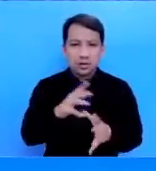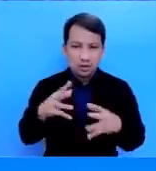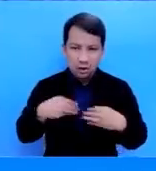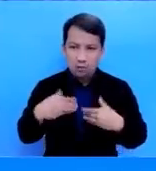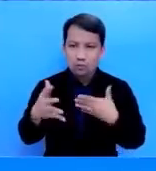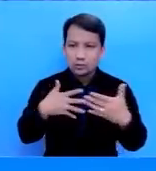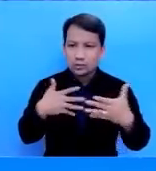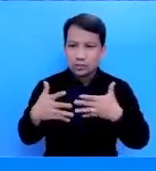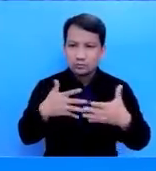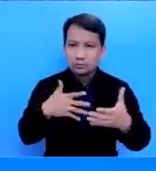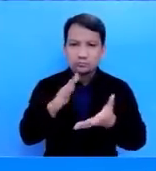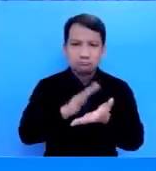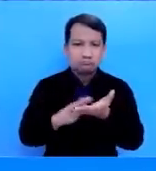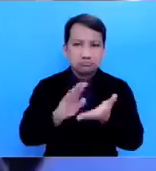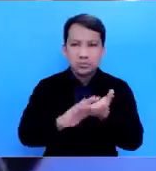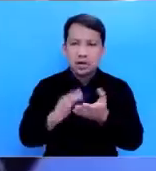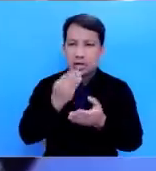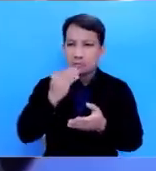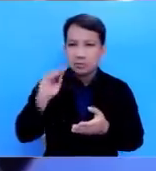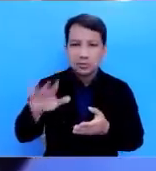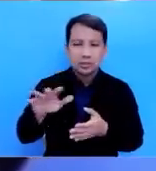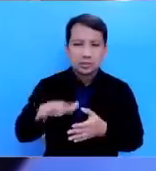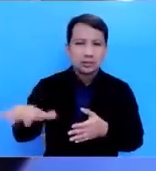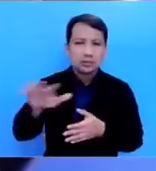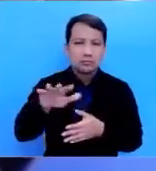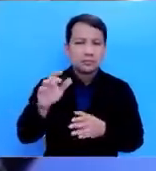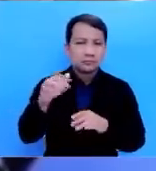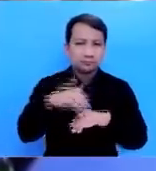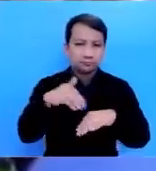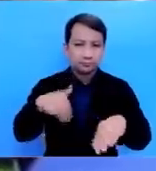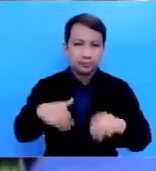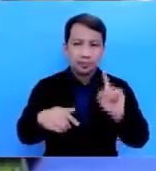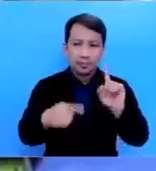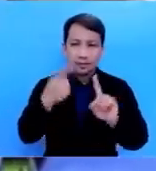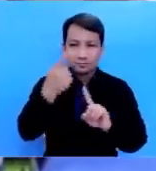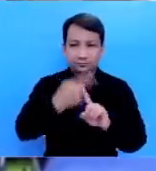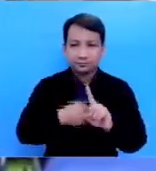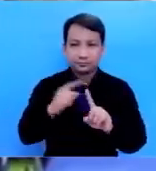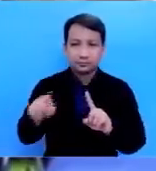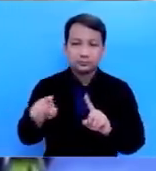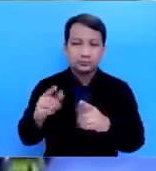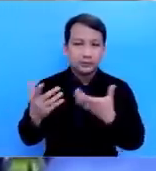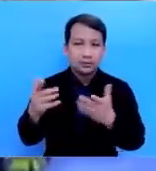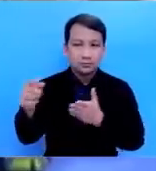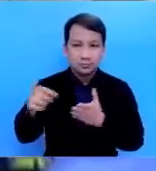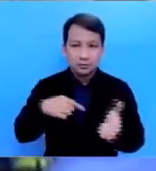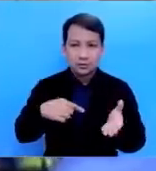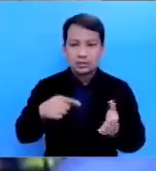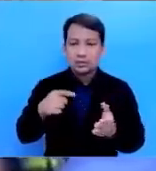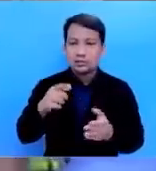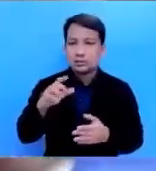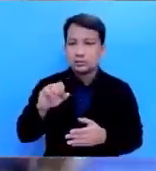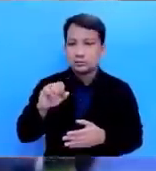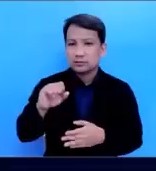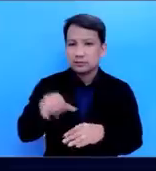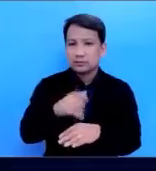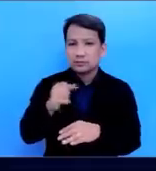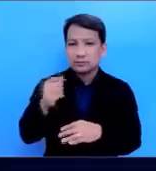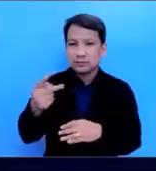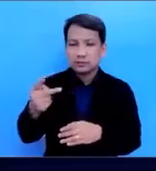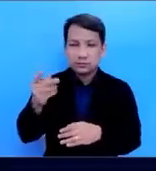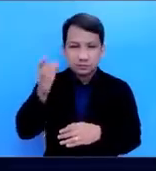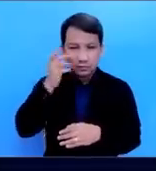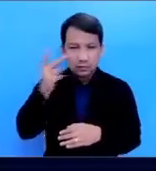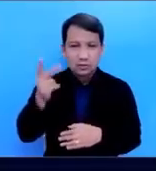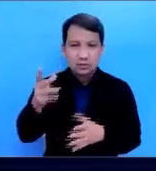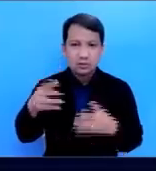parusa sa ginawa niyang pandudura. Pinatawan na ng one-month suspension without pay ng San Juan Knights si Coach Garcia.